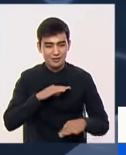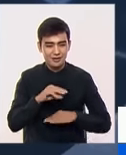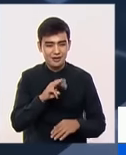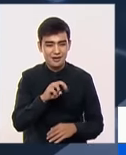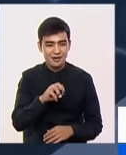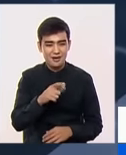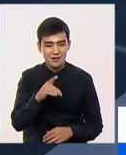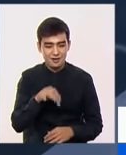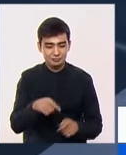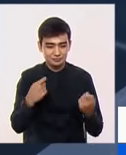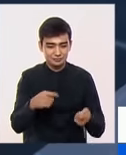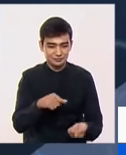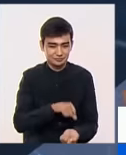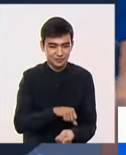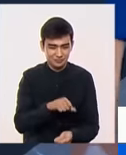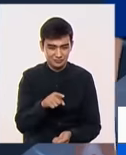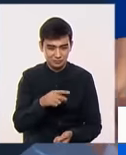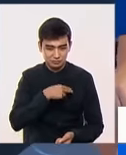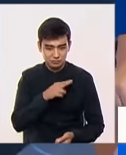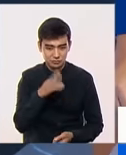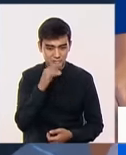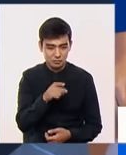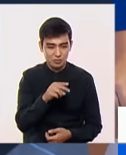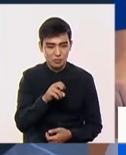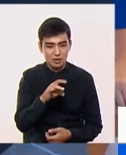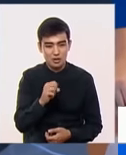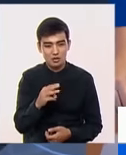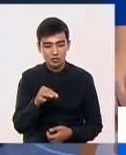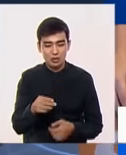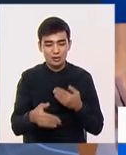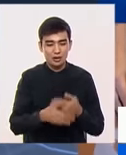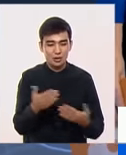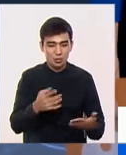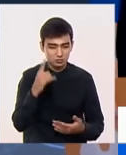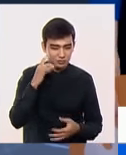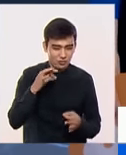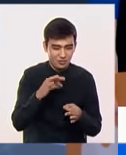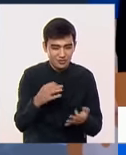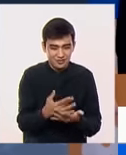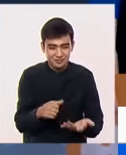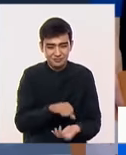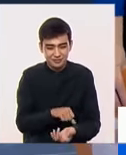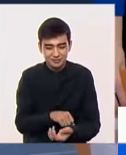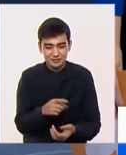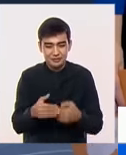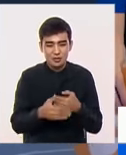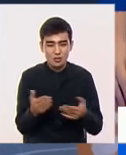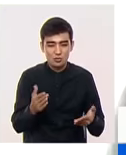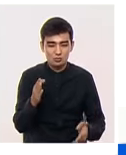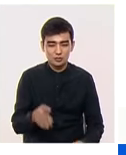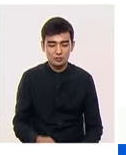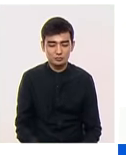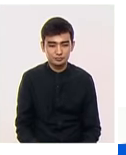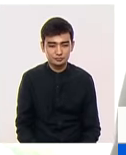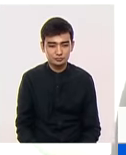смертельные порошки и смеси какое наказание грозит за рекламу и продажу психотропных веществ расскажет людмила батюшкина